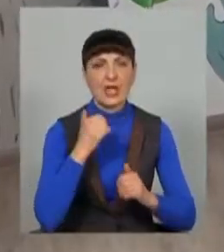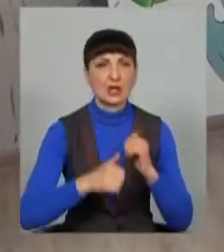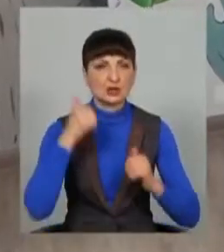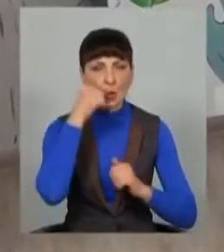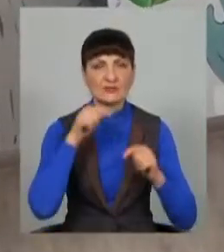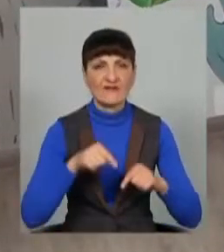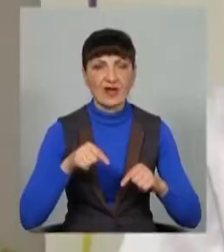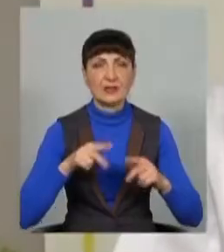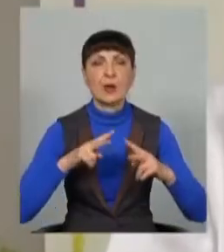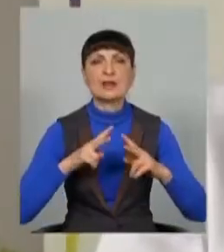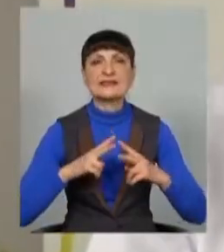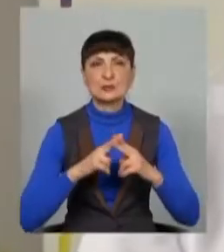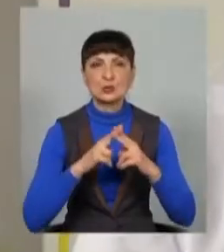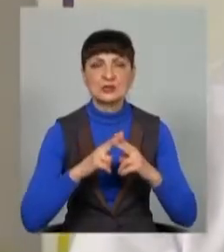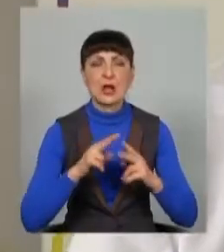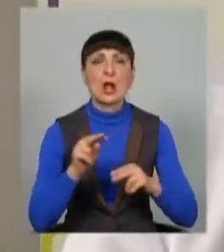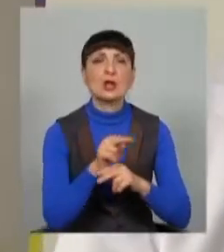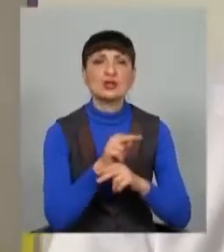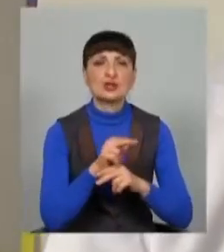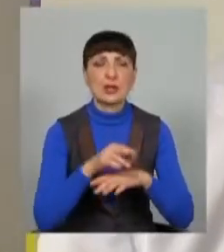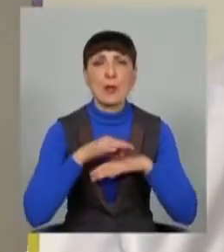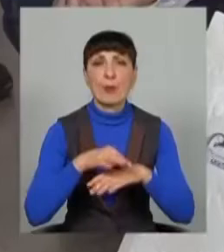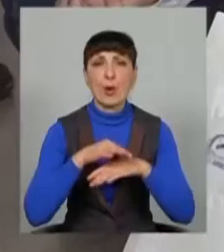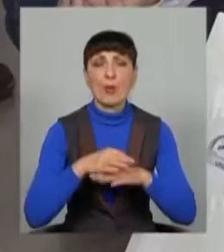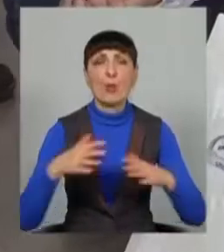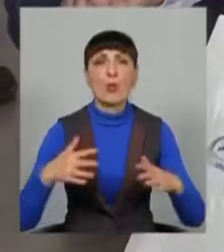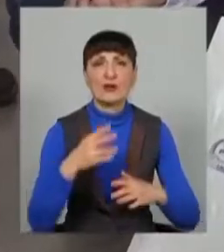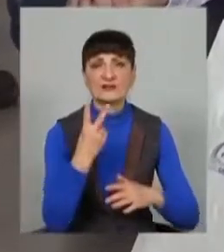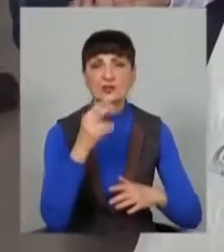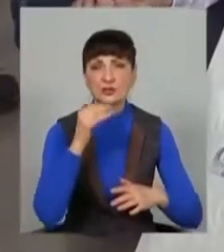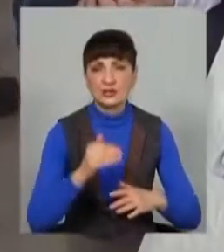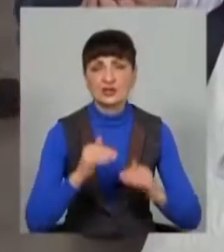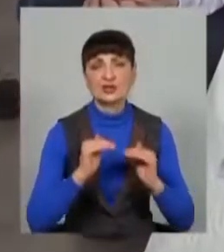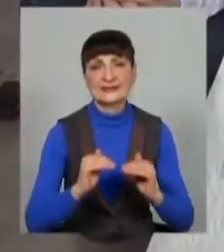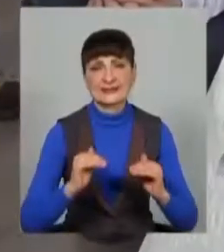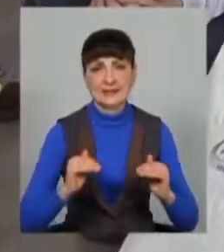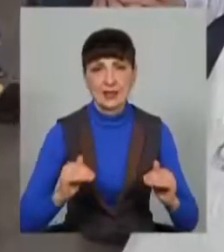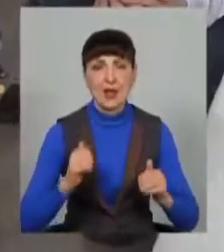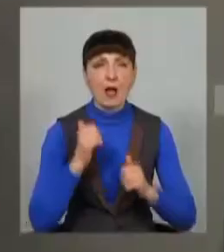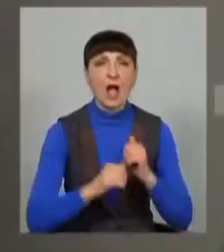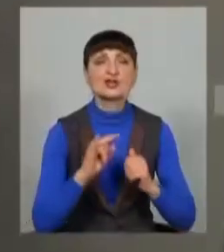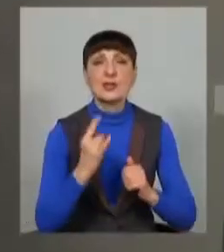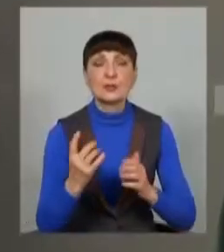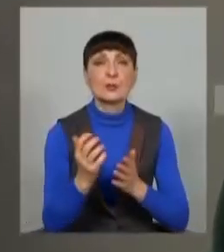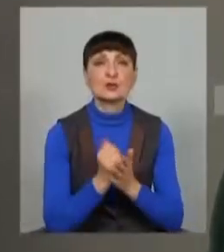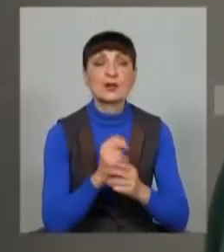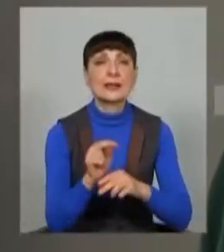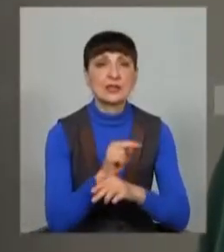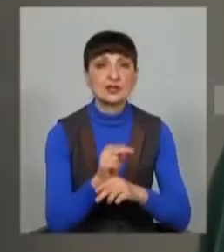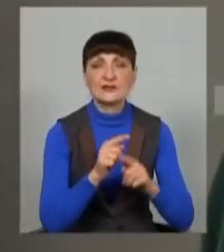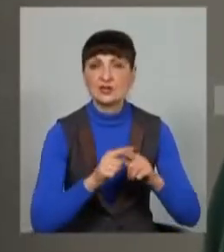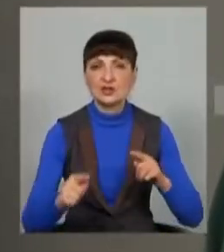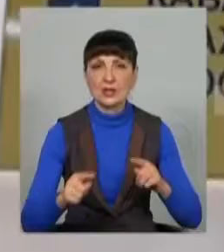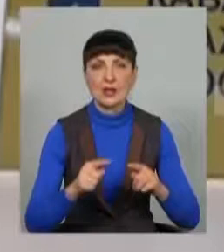только в этом учреждении химию и лучевую терапию проходят более 2000 несовершеннолетних. Каждый пациент получает лечение в